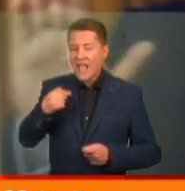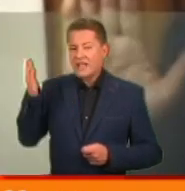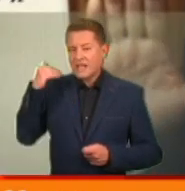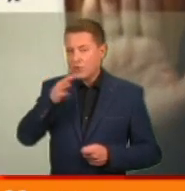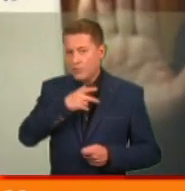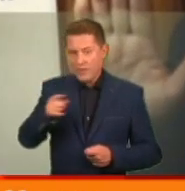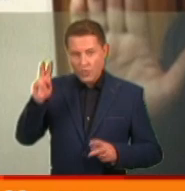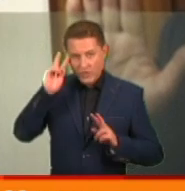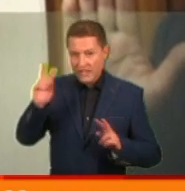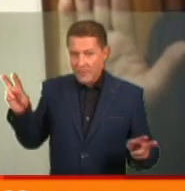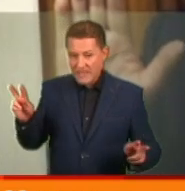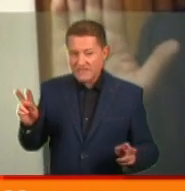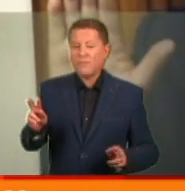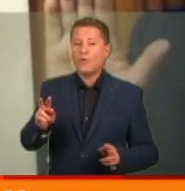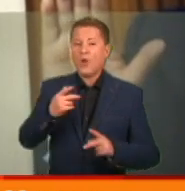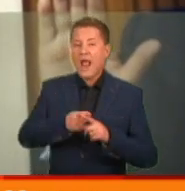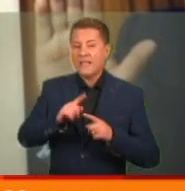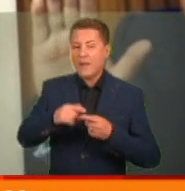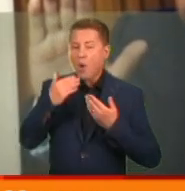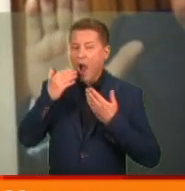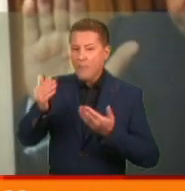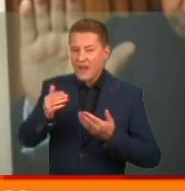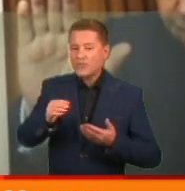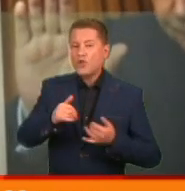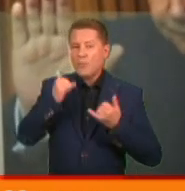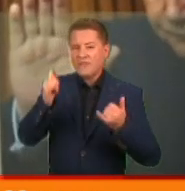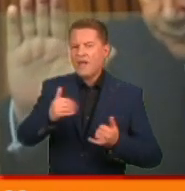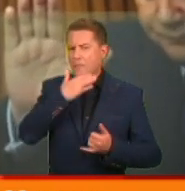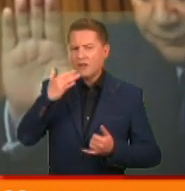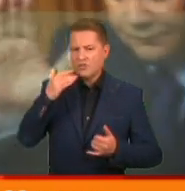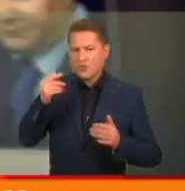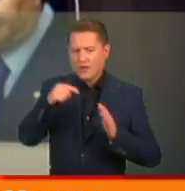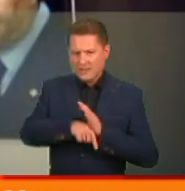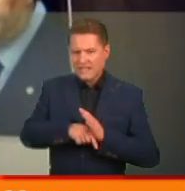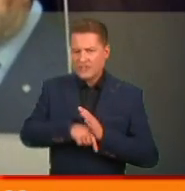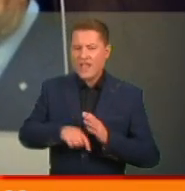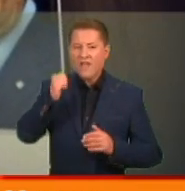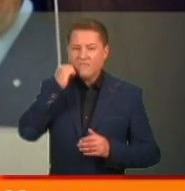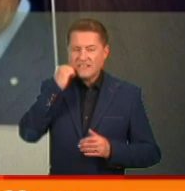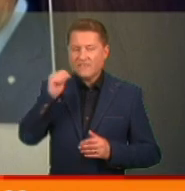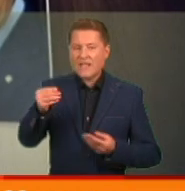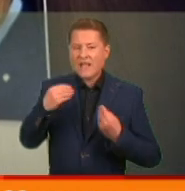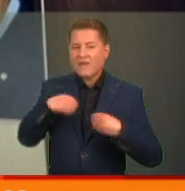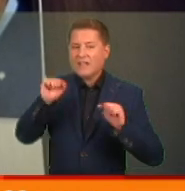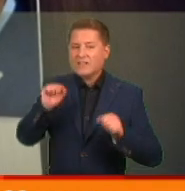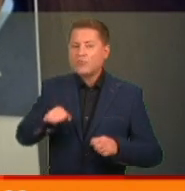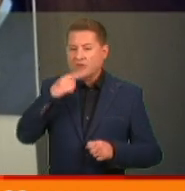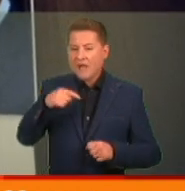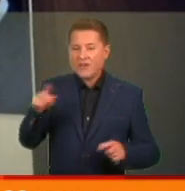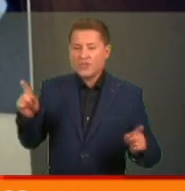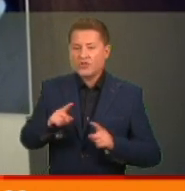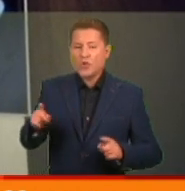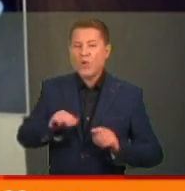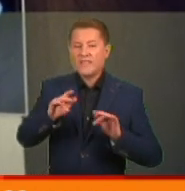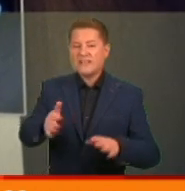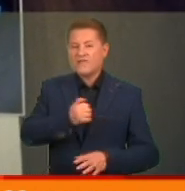был осведомлен. Этому обращению придавалось очень большое значение в Москве, поскольку оно давало возможность говорить, что действия вооруженных